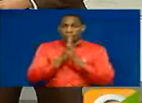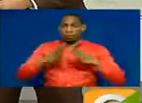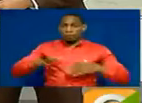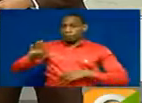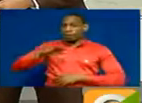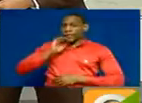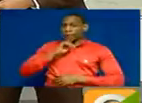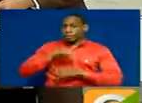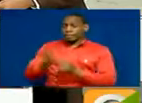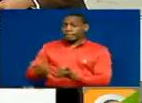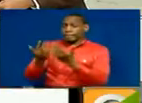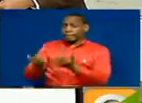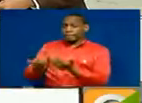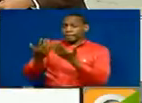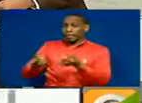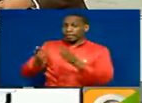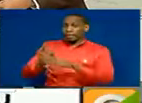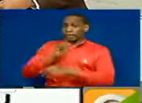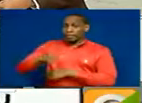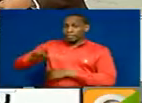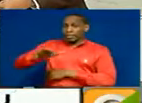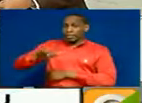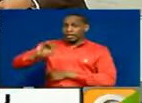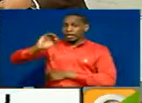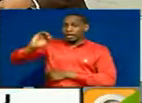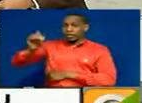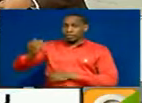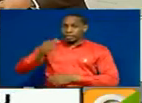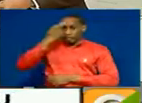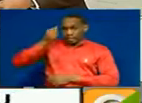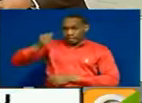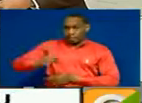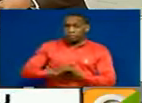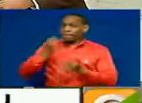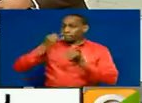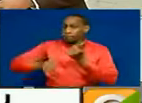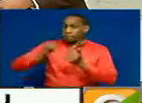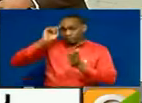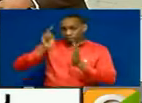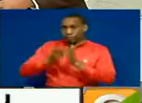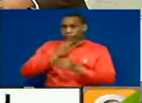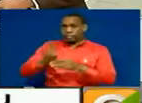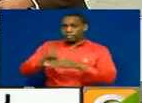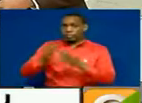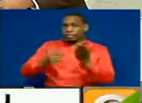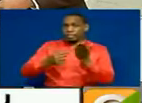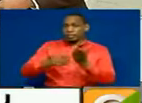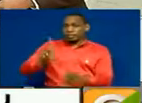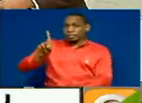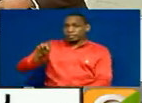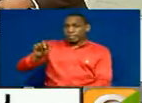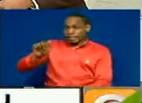Watu watano waliofariki katika mkasa wa moto uliozuka eneo la Mashuru katika kaunti ya Kajiado hatimaye walitambuliwa kupitia teknolojia